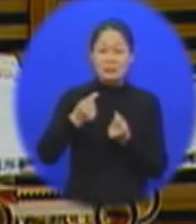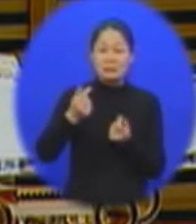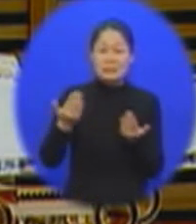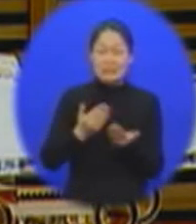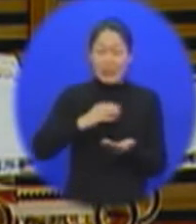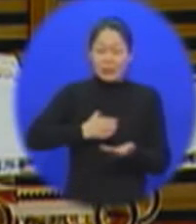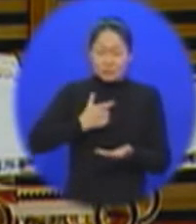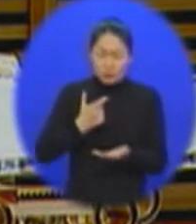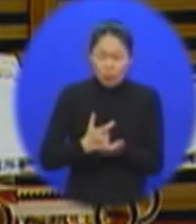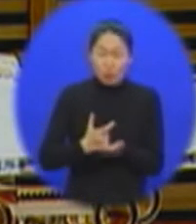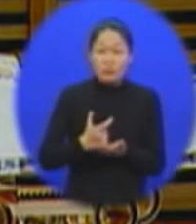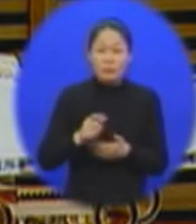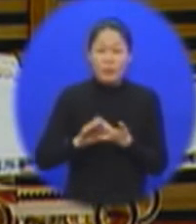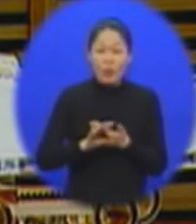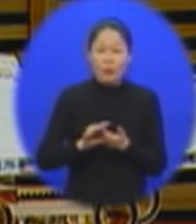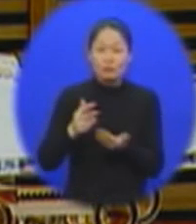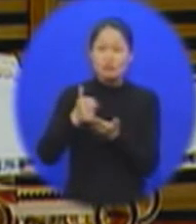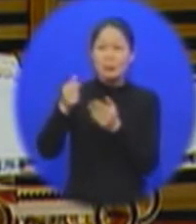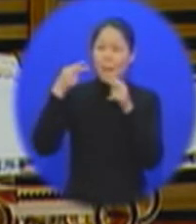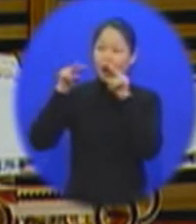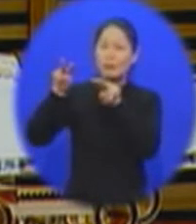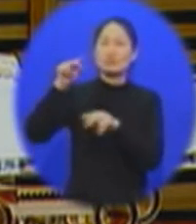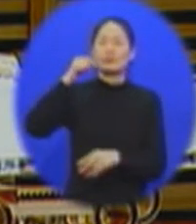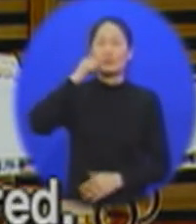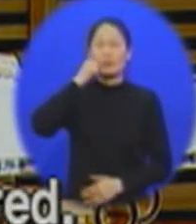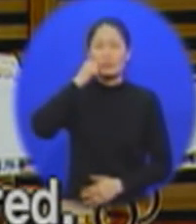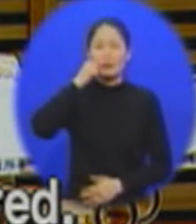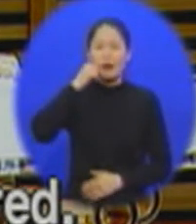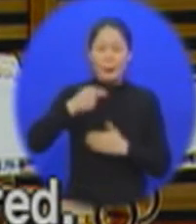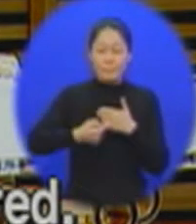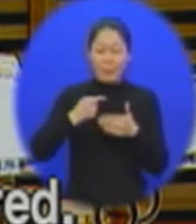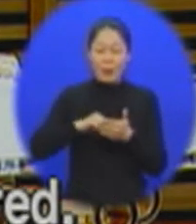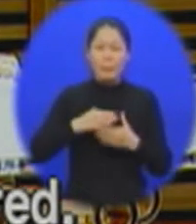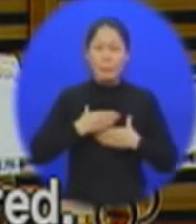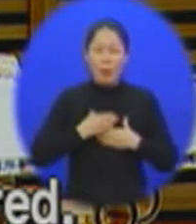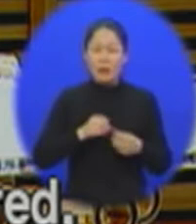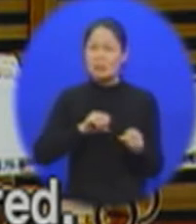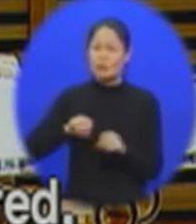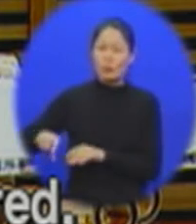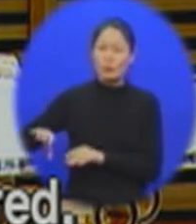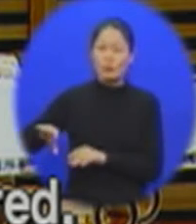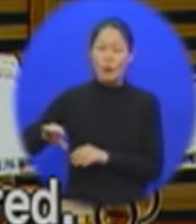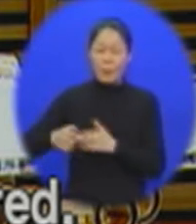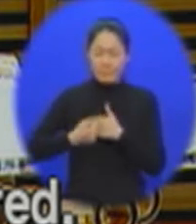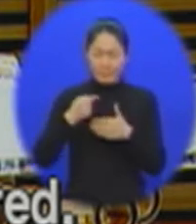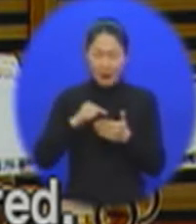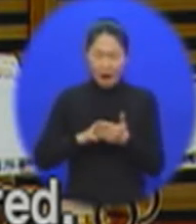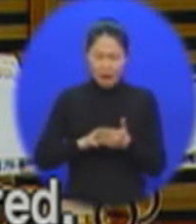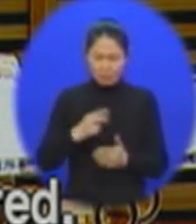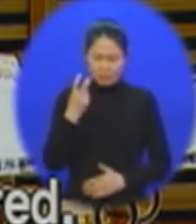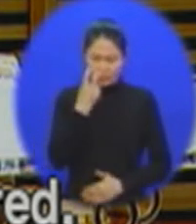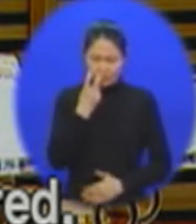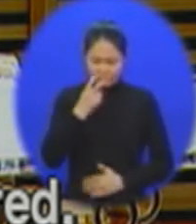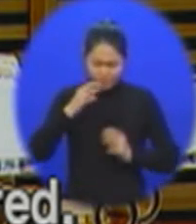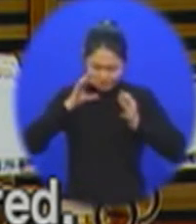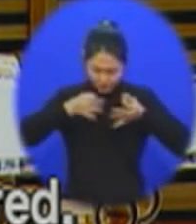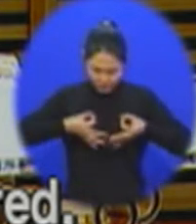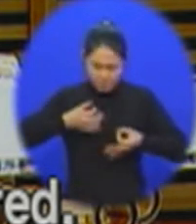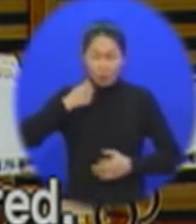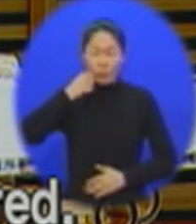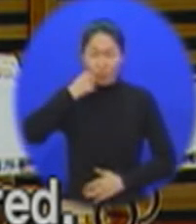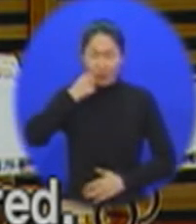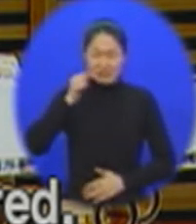그러면 주님 바라보지 못하게 되요 마음의 평안을 잃어버리고 마음 정도 마지 못한 채